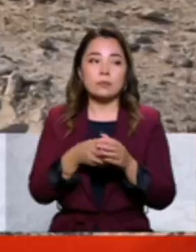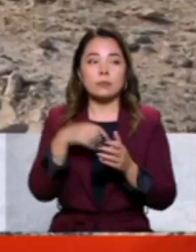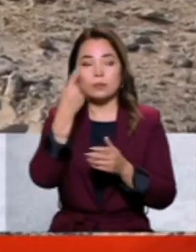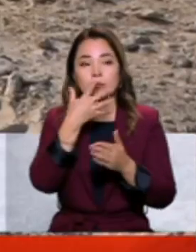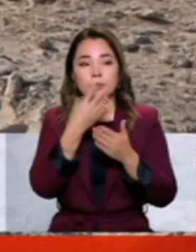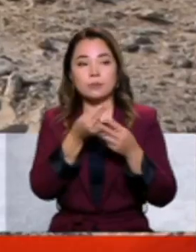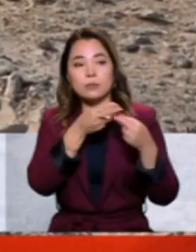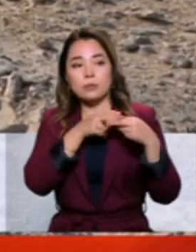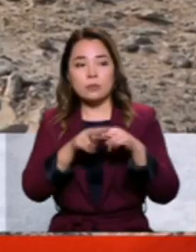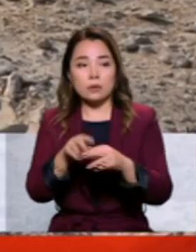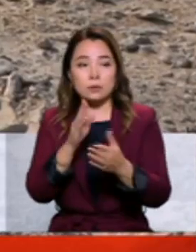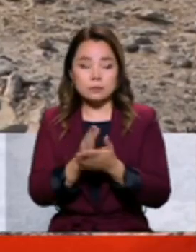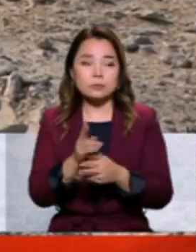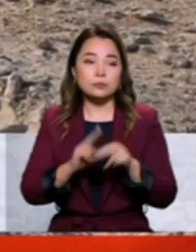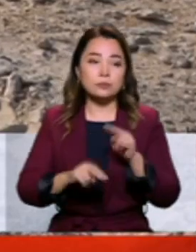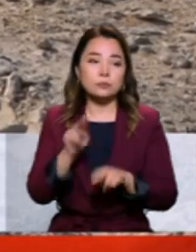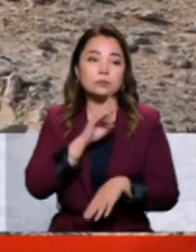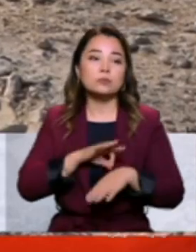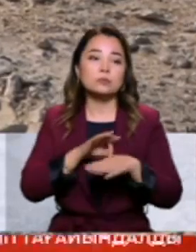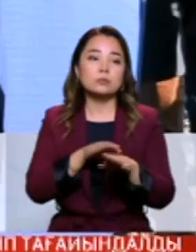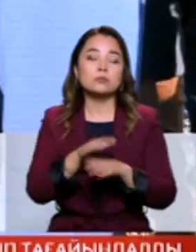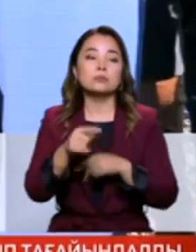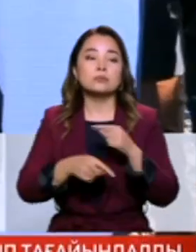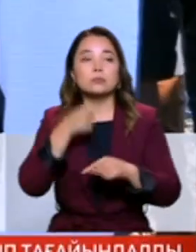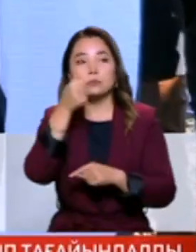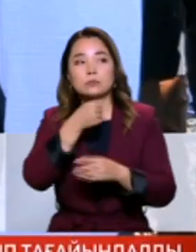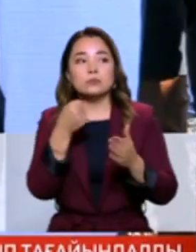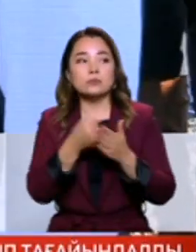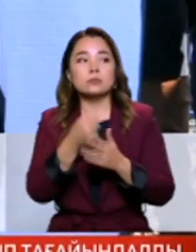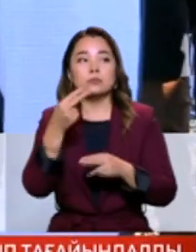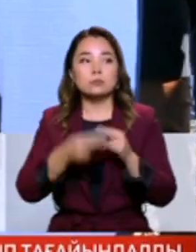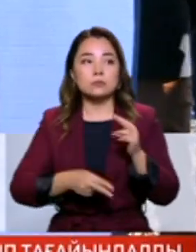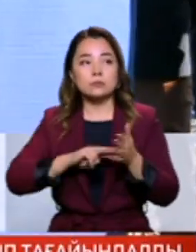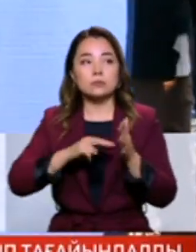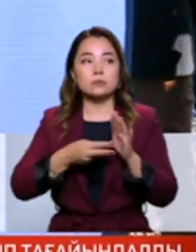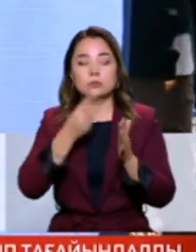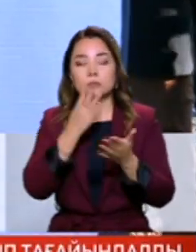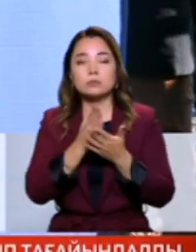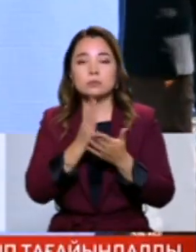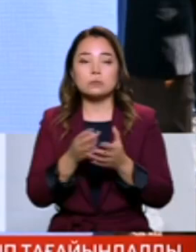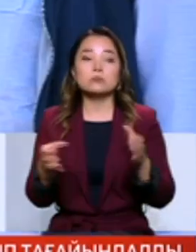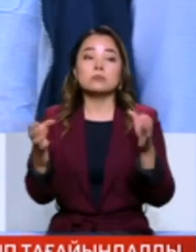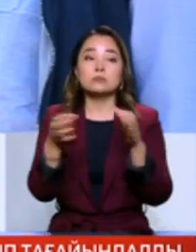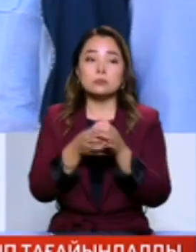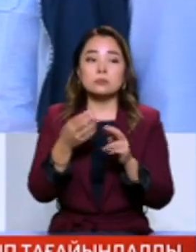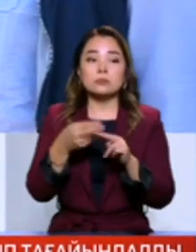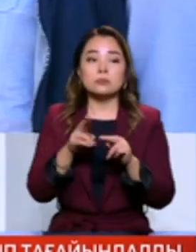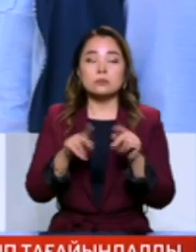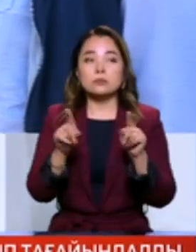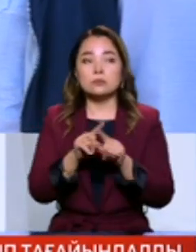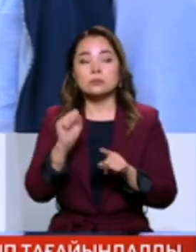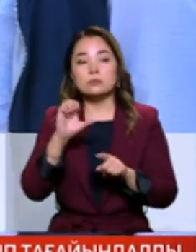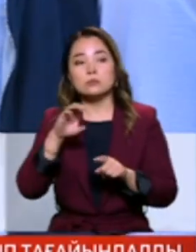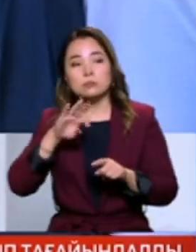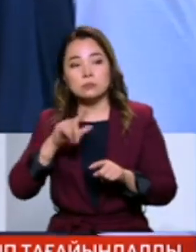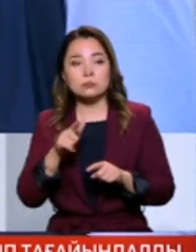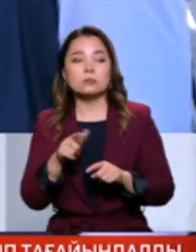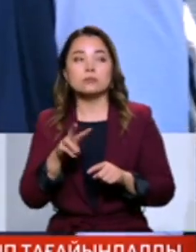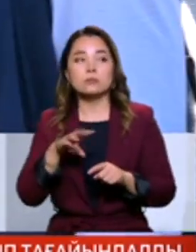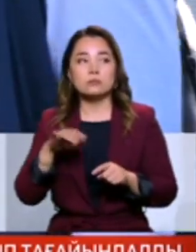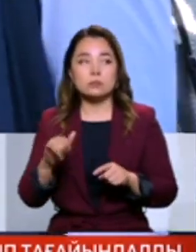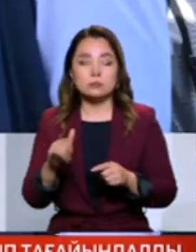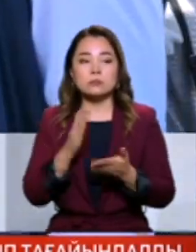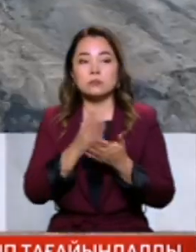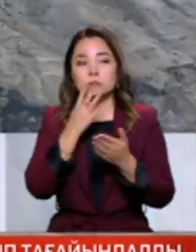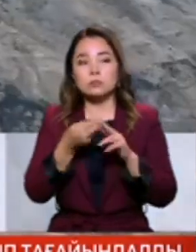есебінен қаржыландырылады. Ал құрылыс жұмыстарын келесі жылдың соңында аяқтау жоспарланған. Компания бұған қоса Астрахань Маңғыстау магистральды су